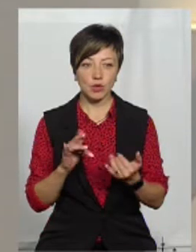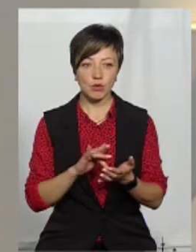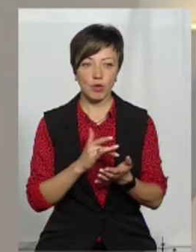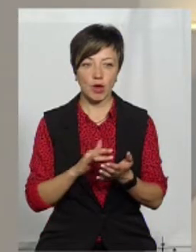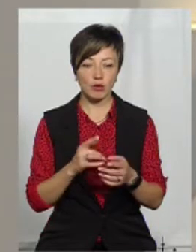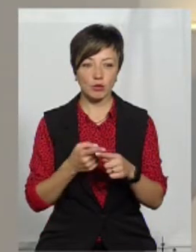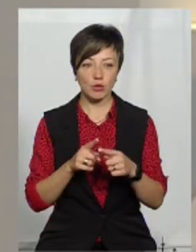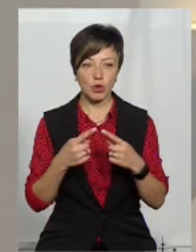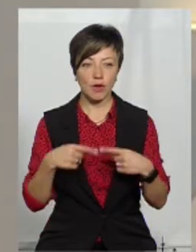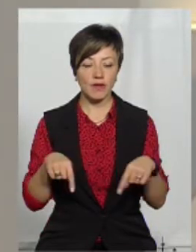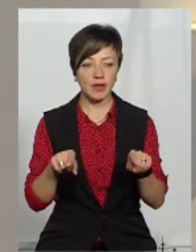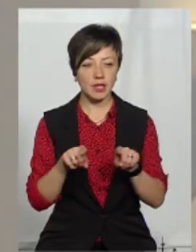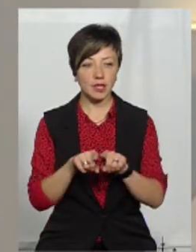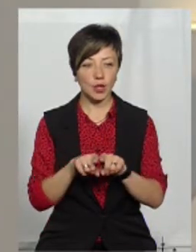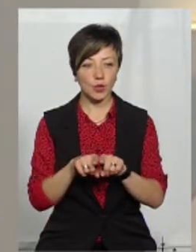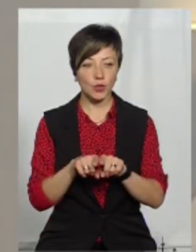цього відділу.